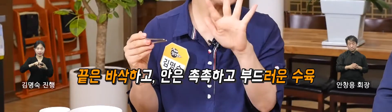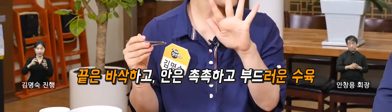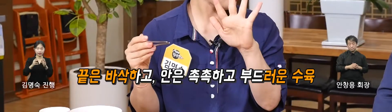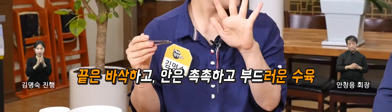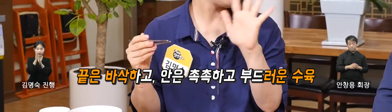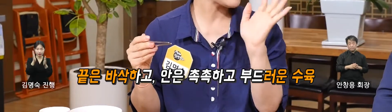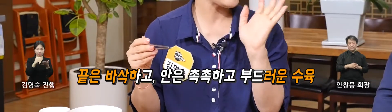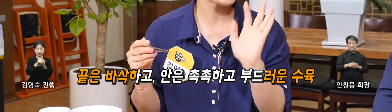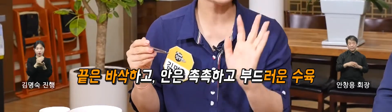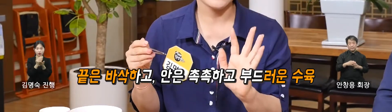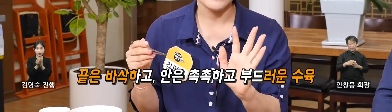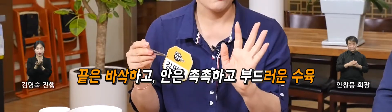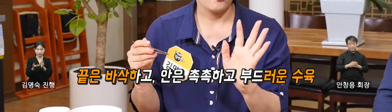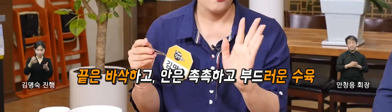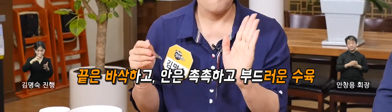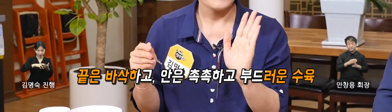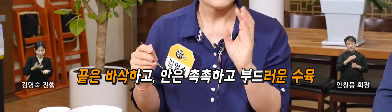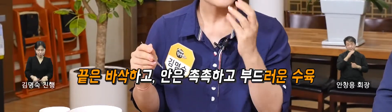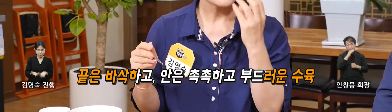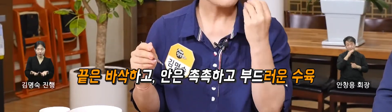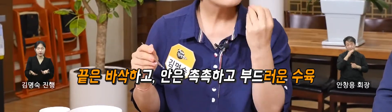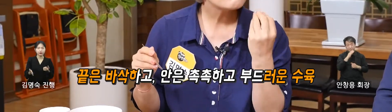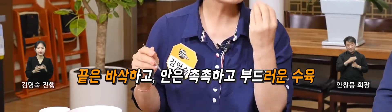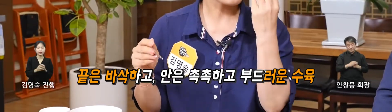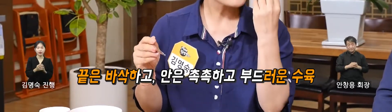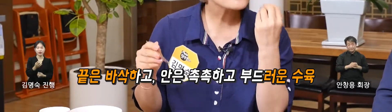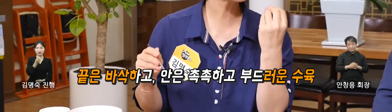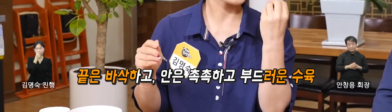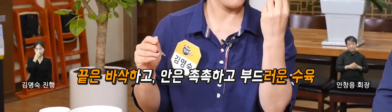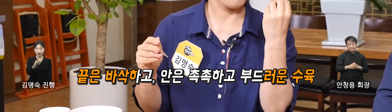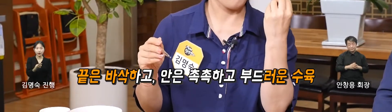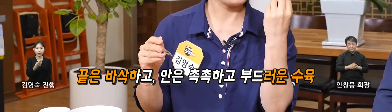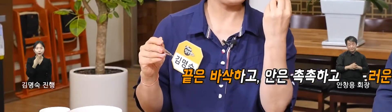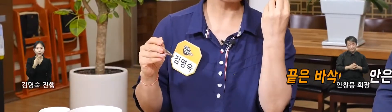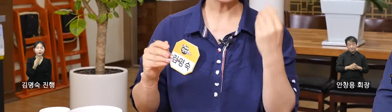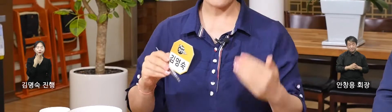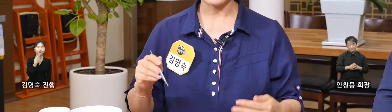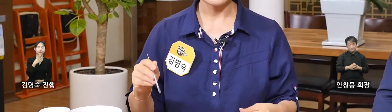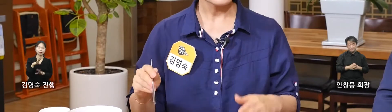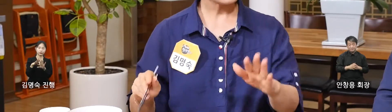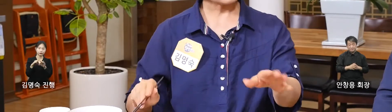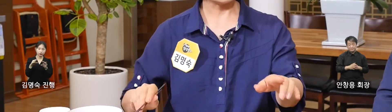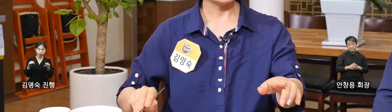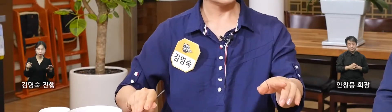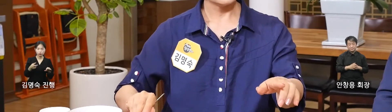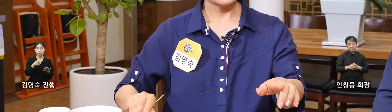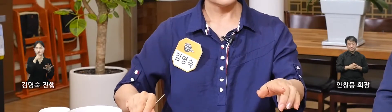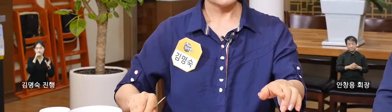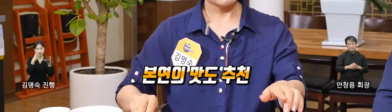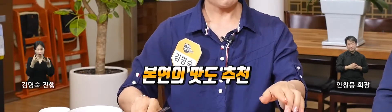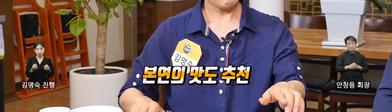잡냄새. 전혀 잡냄새가 전혀 나지 않고 되게 부드럽고 촉촉하고. 그냥